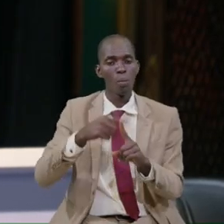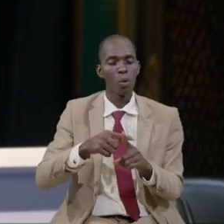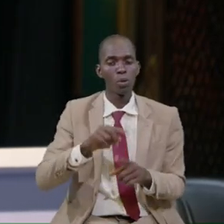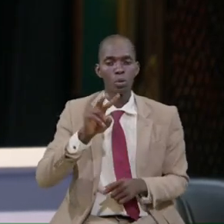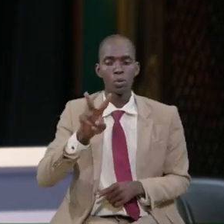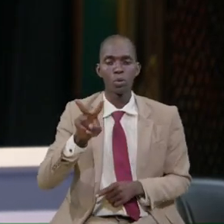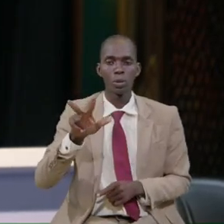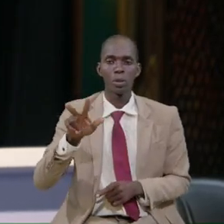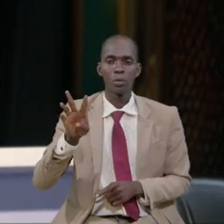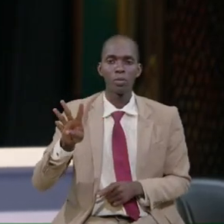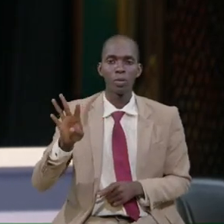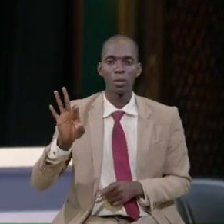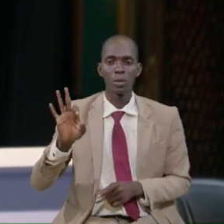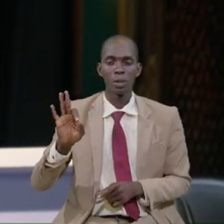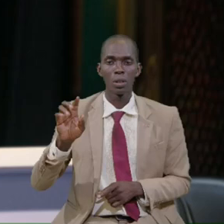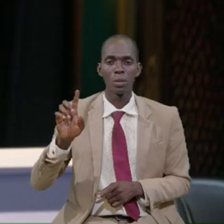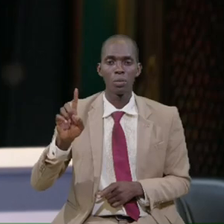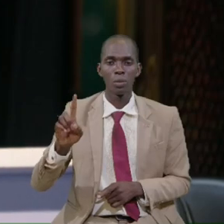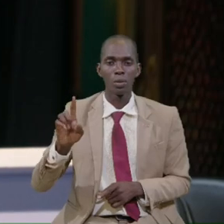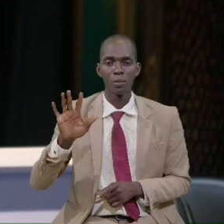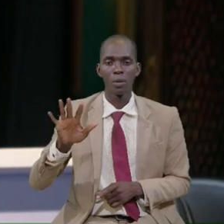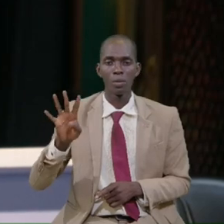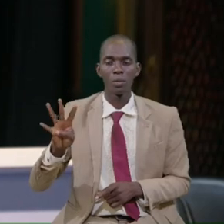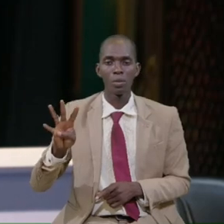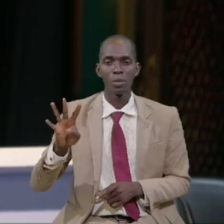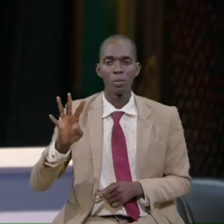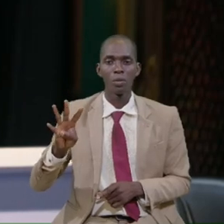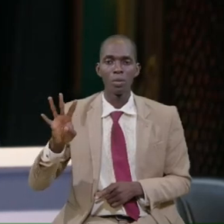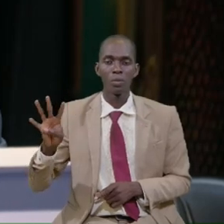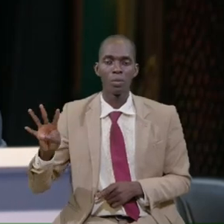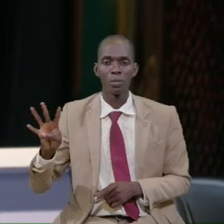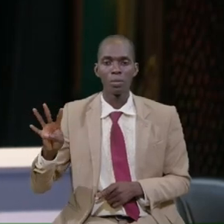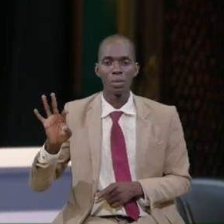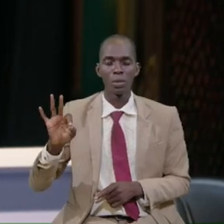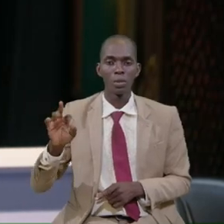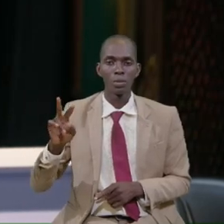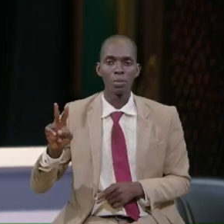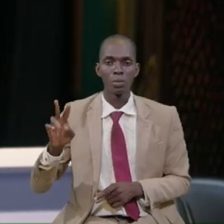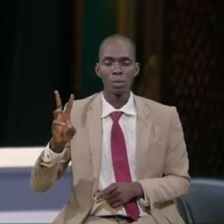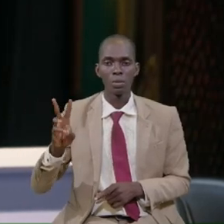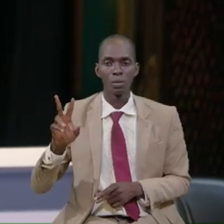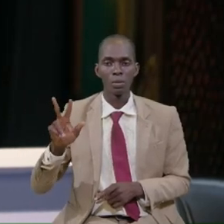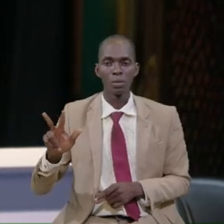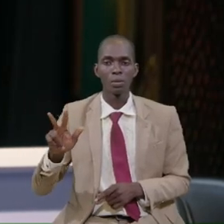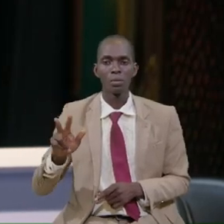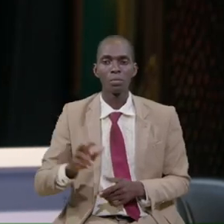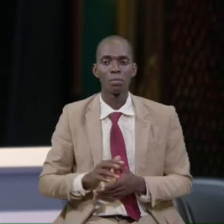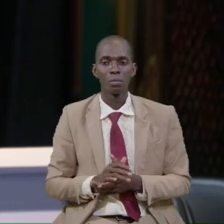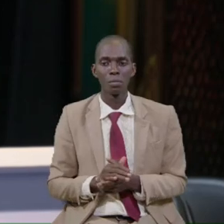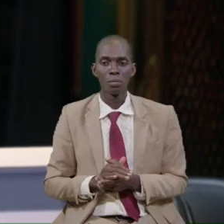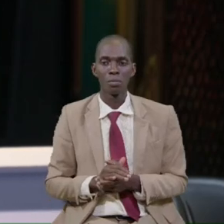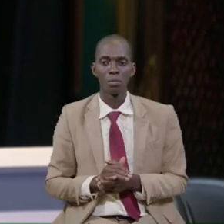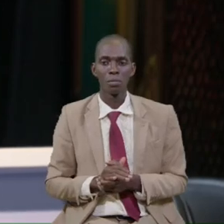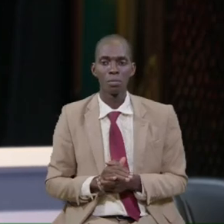234 9 1 5 4 4 4 9